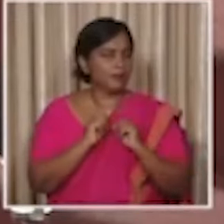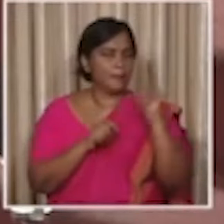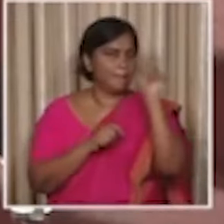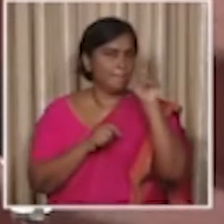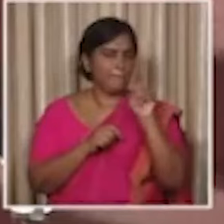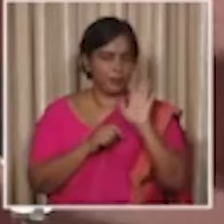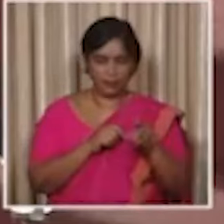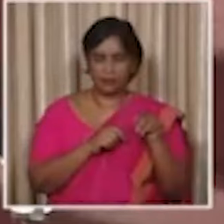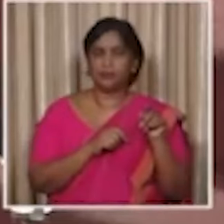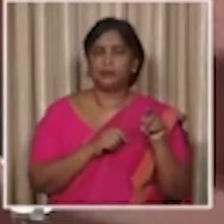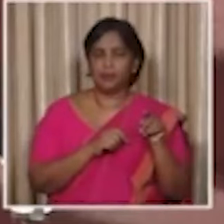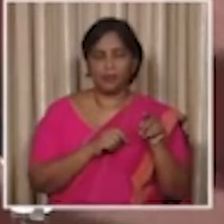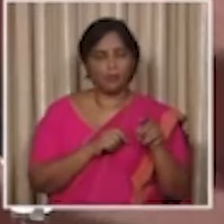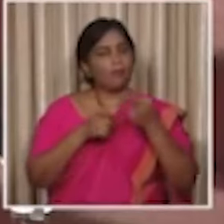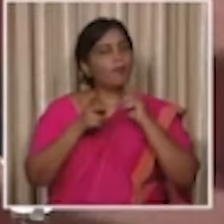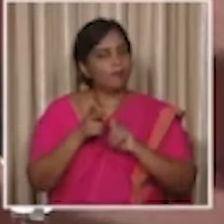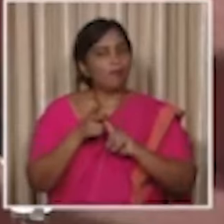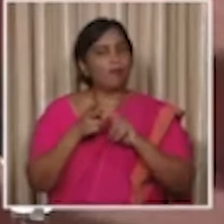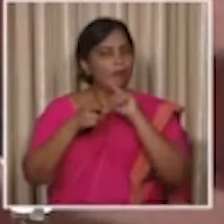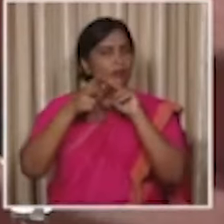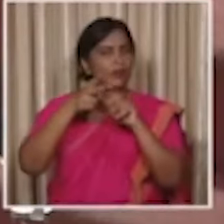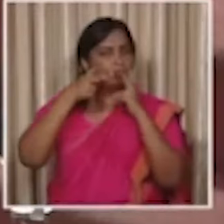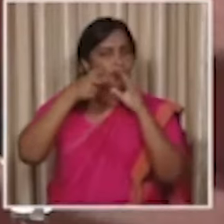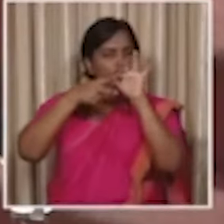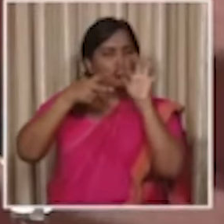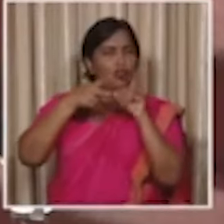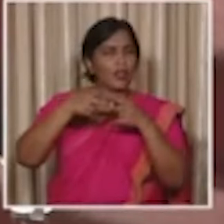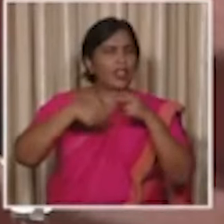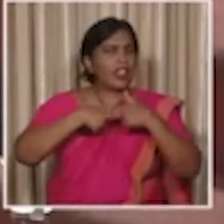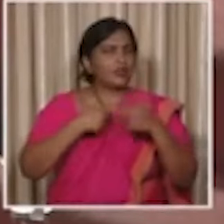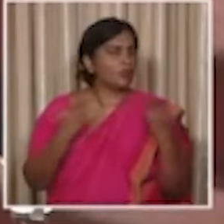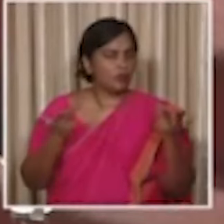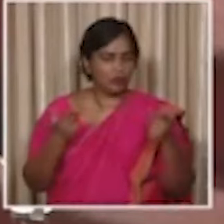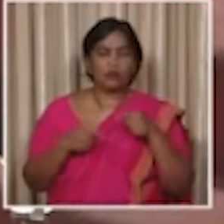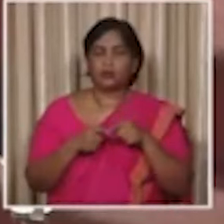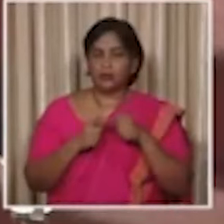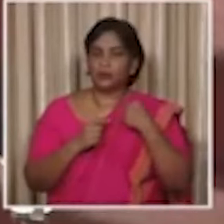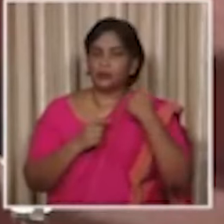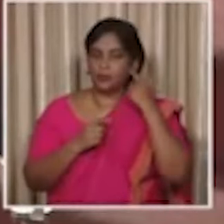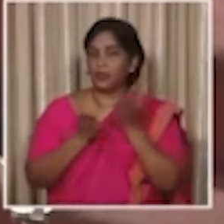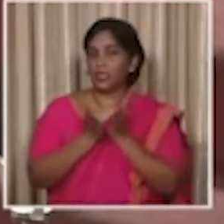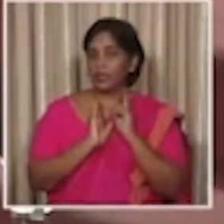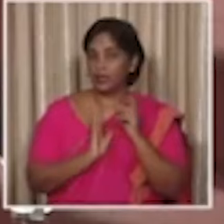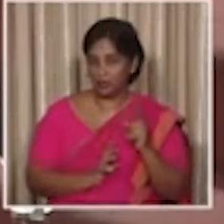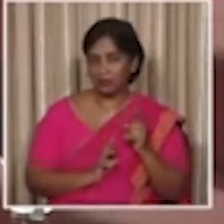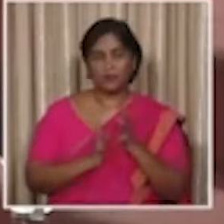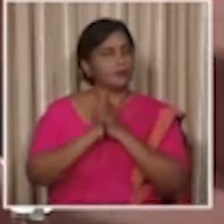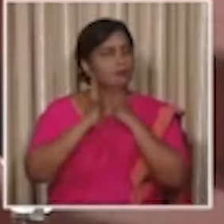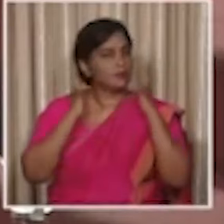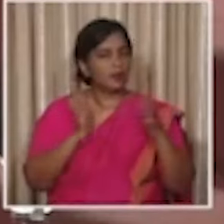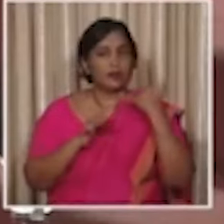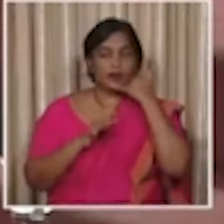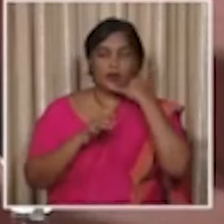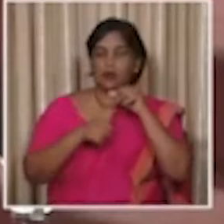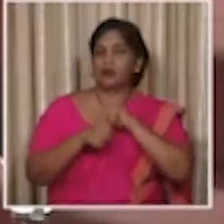ප්‍රශ්නයක් ඇවිල්ලා තියෙනවා ඊළඟ කාරණේ දෙකක්ම තෝරාගත්තේ පදනම මොකද්ද ඒකෙන් විශේෂයෙන්ම දැන් අපි දන්නවා ඉන්දියාවේ විශාල